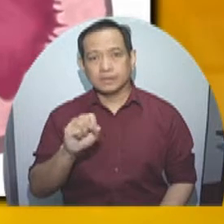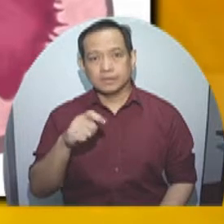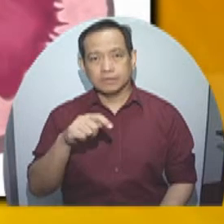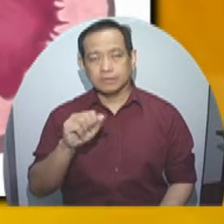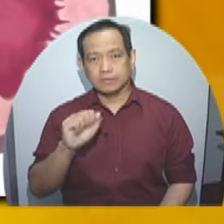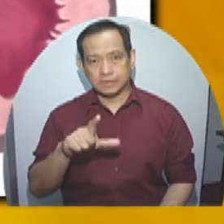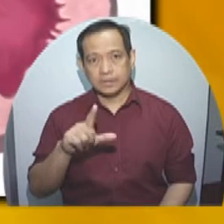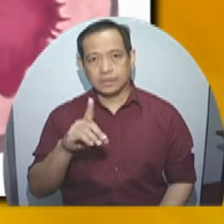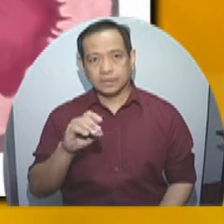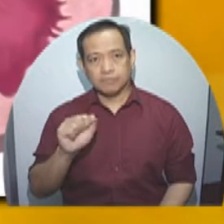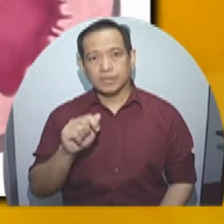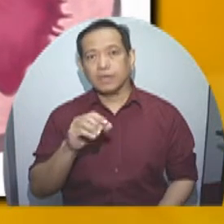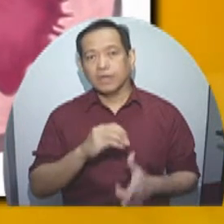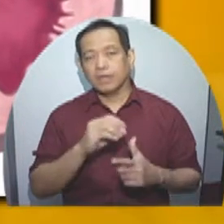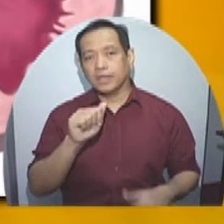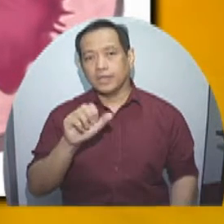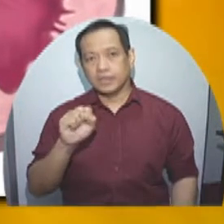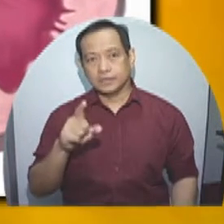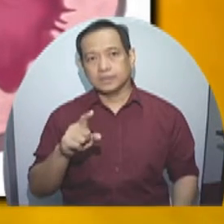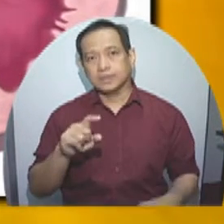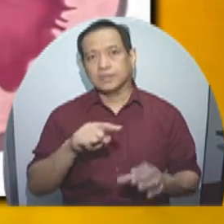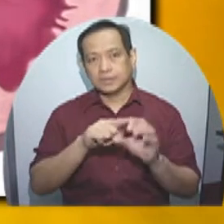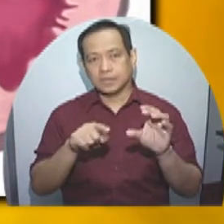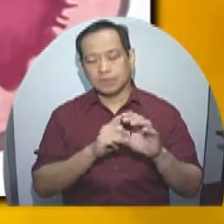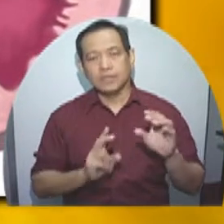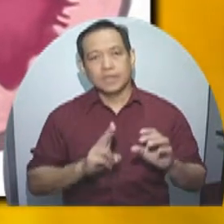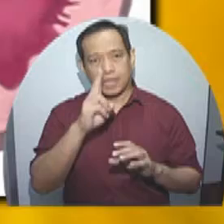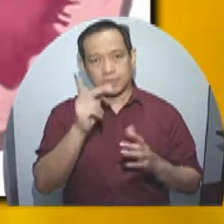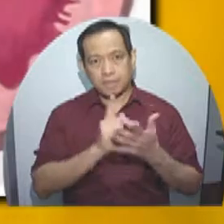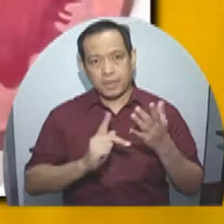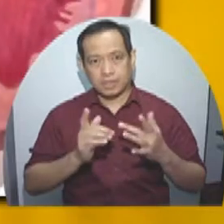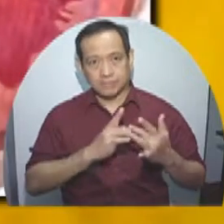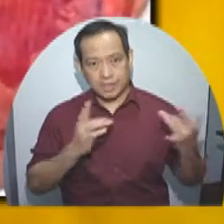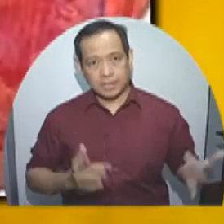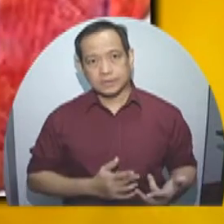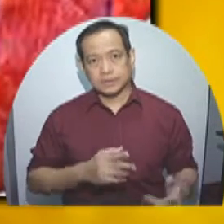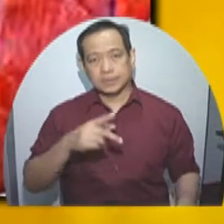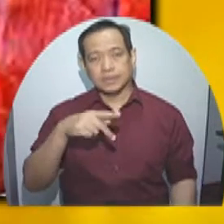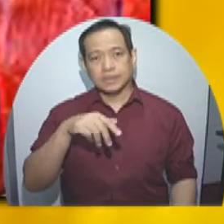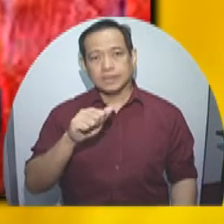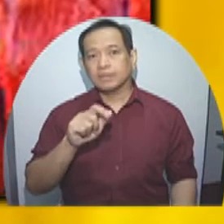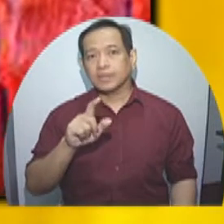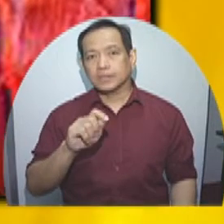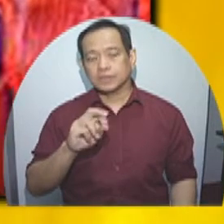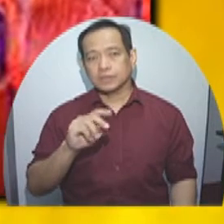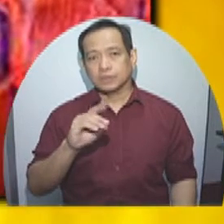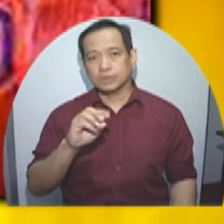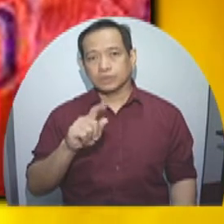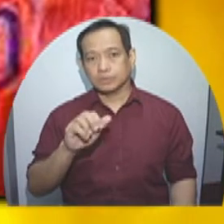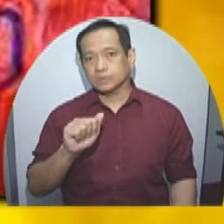Atrial septal defect o ASD ang tawag sa butas sa bandang itaas ng puso. Ang patent